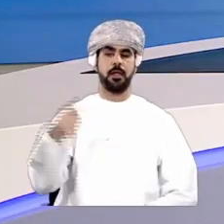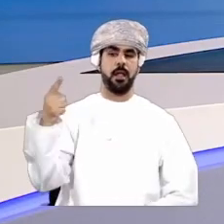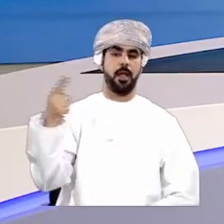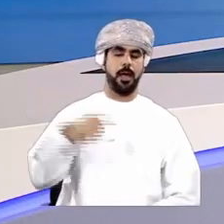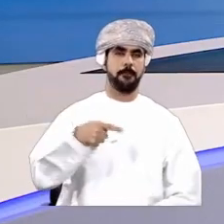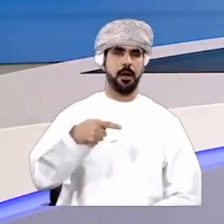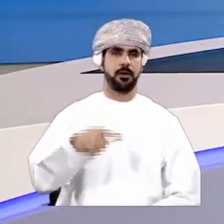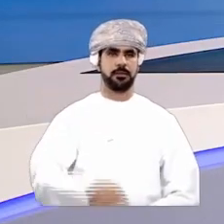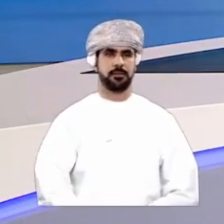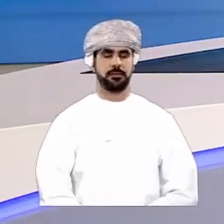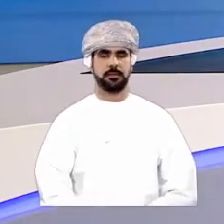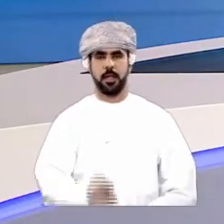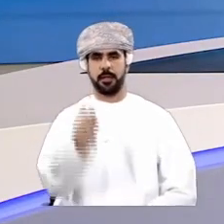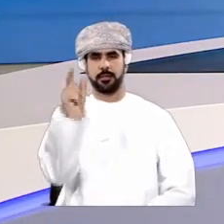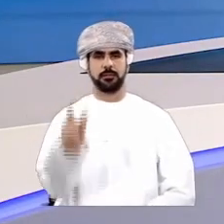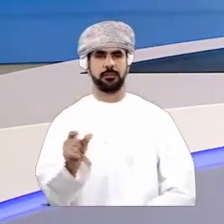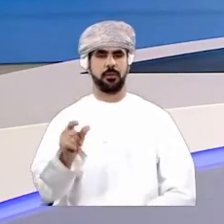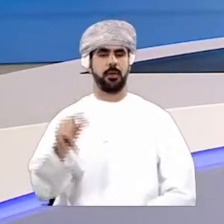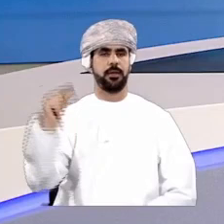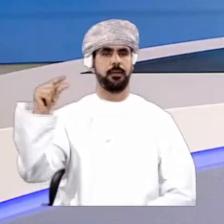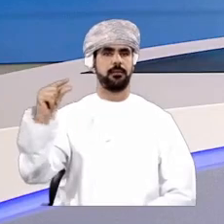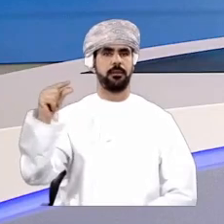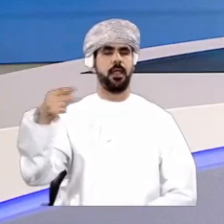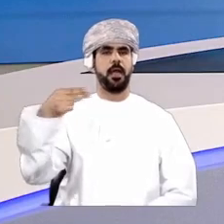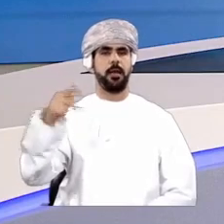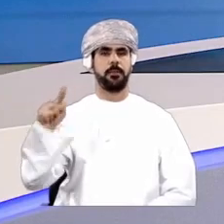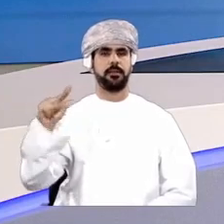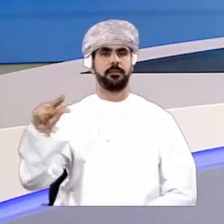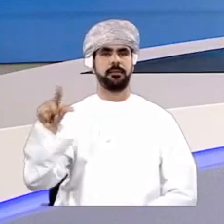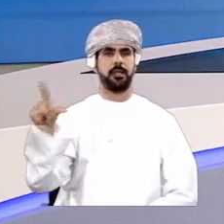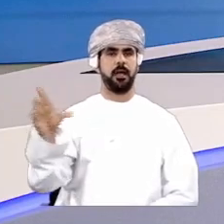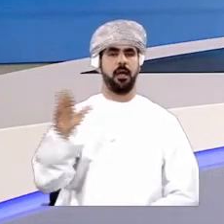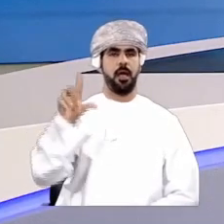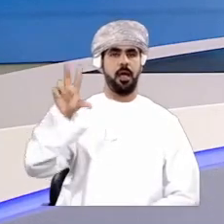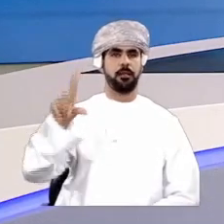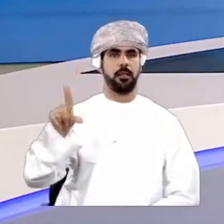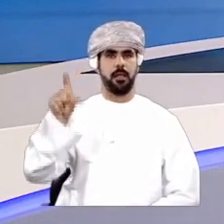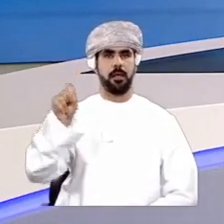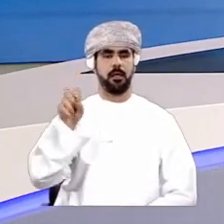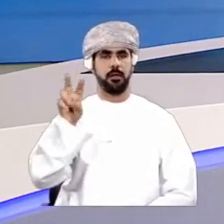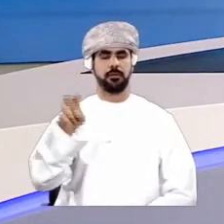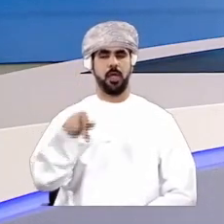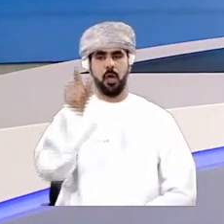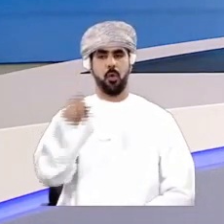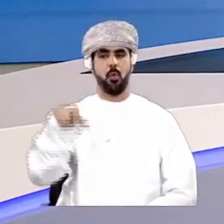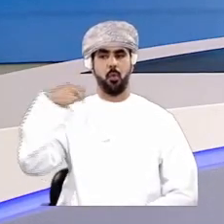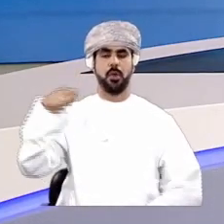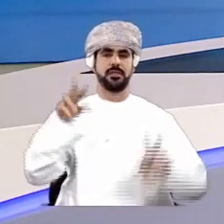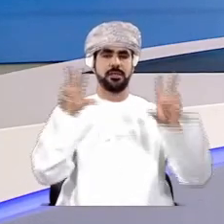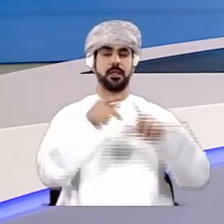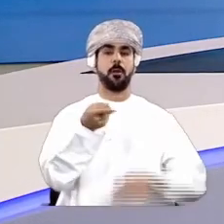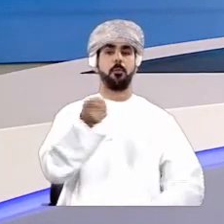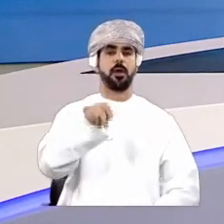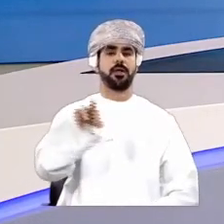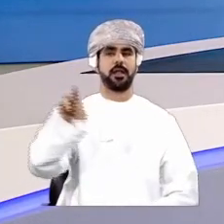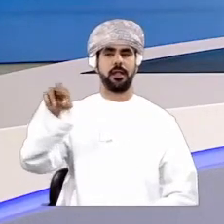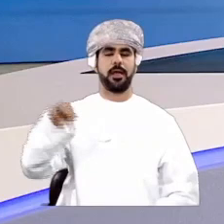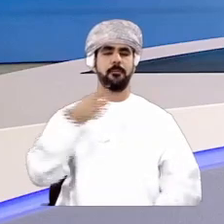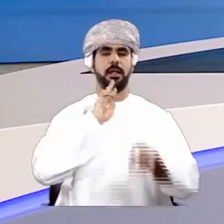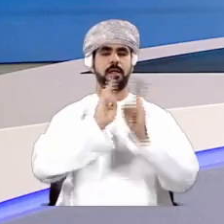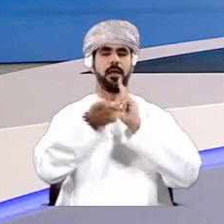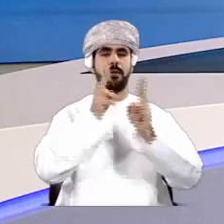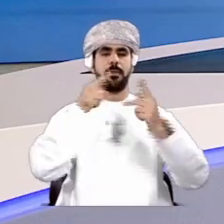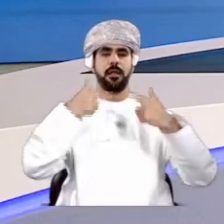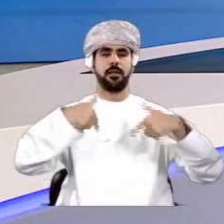ورعاه يرعى معالي الدكتور عبد الله بن ناصر الحراصي وزير الاعلام غدا الاحد حفل